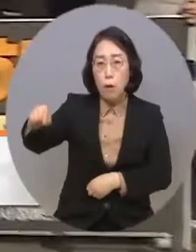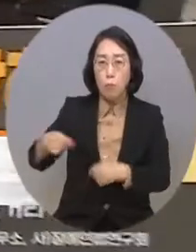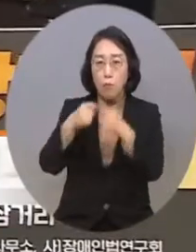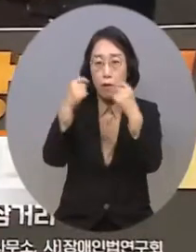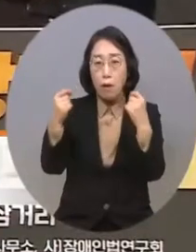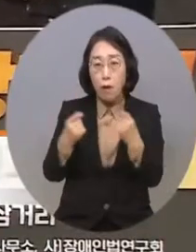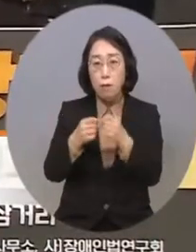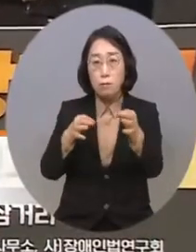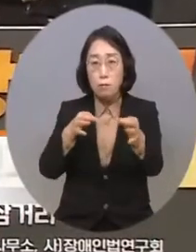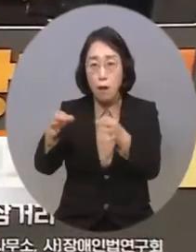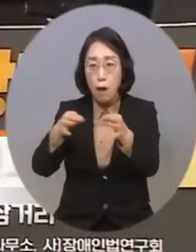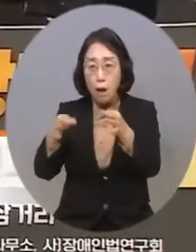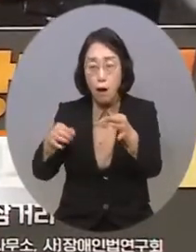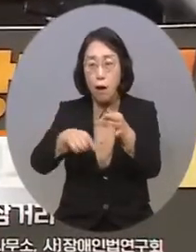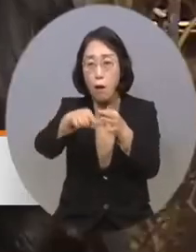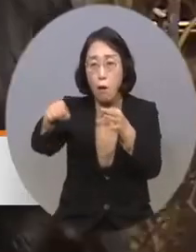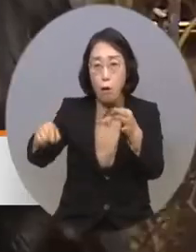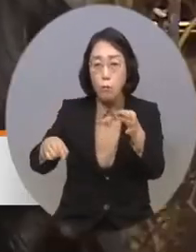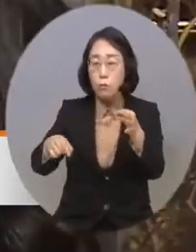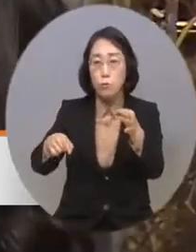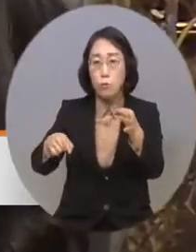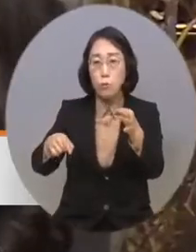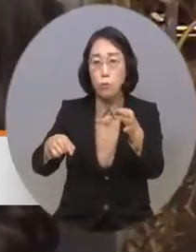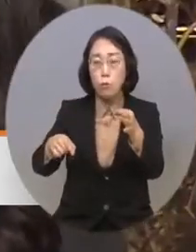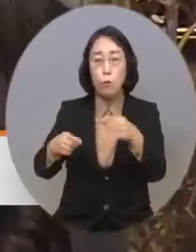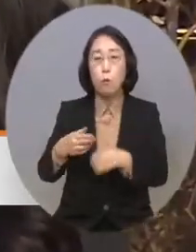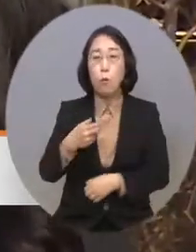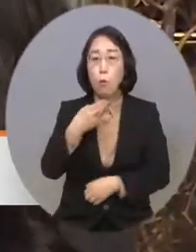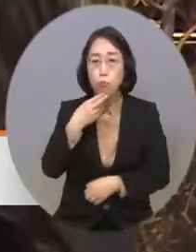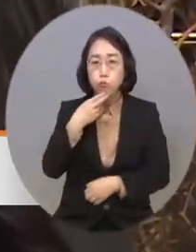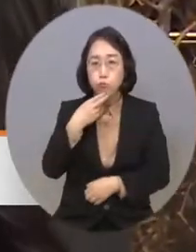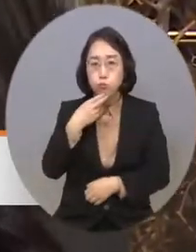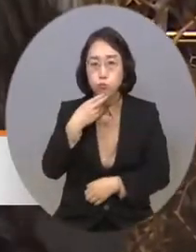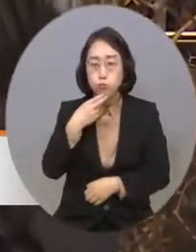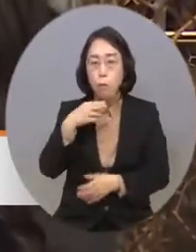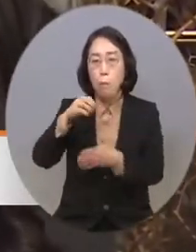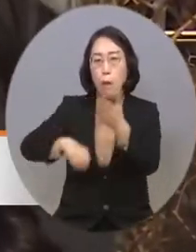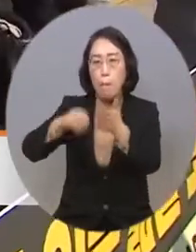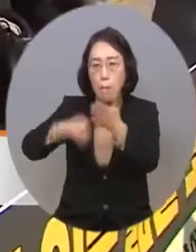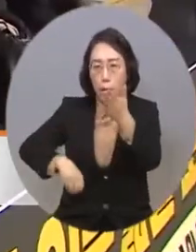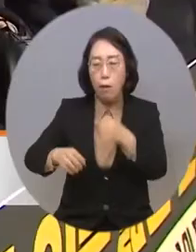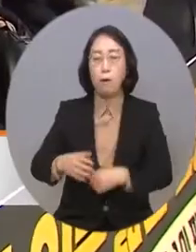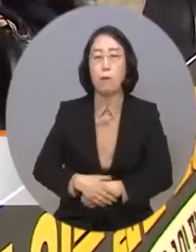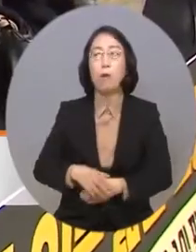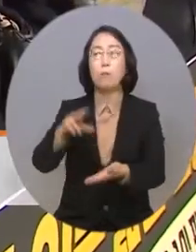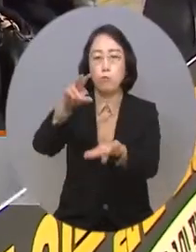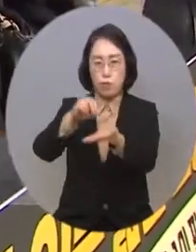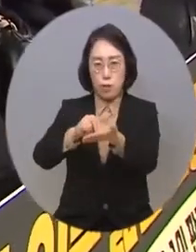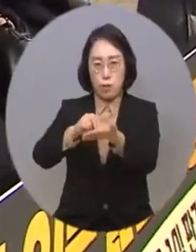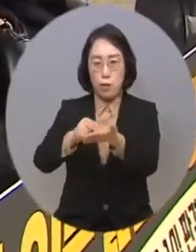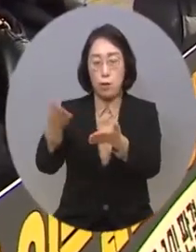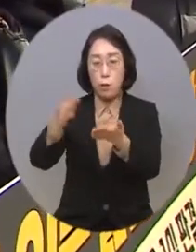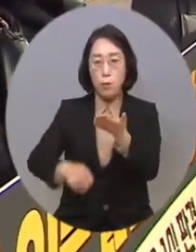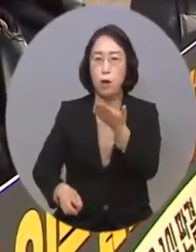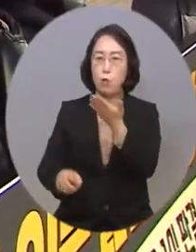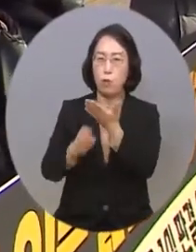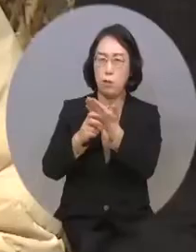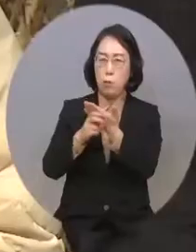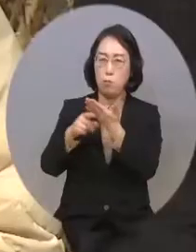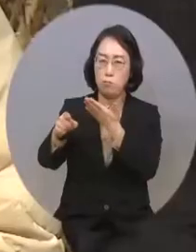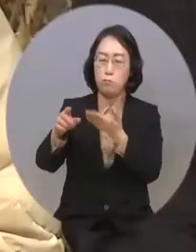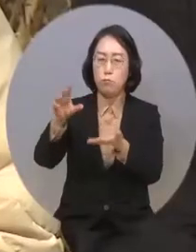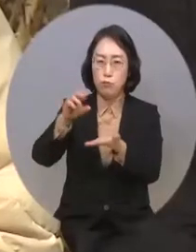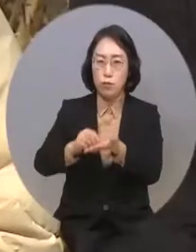공중 이용시설을 대상 시설에서 제외했다며 문제가 있다고 봤습니다. 다만 위법 위헌적 시행령에